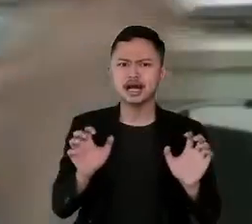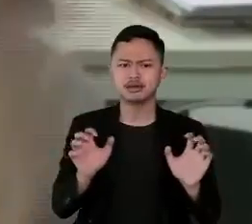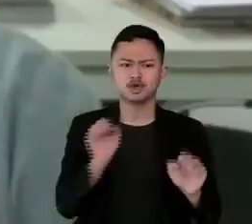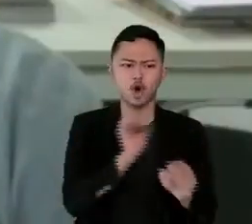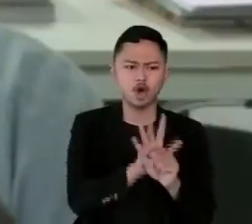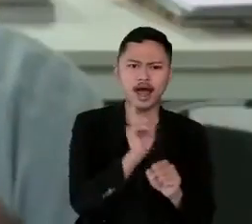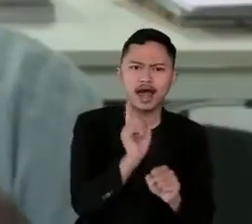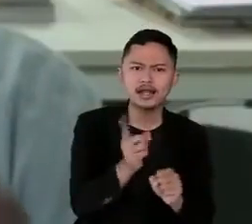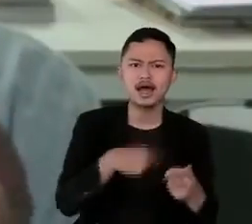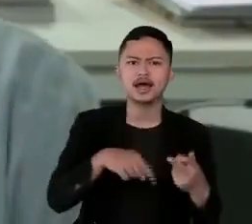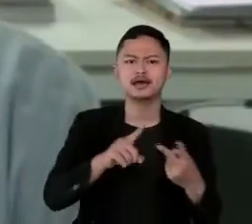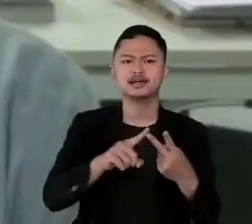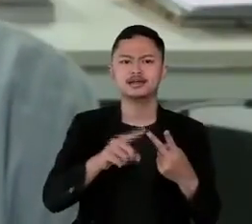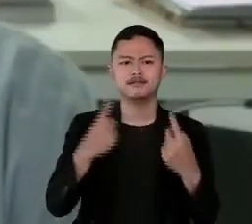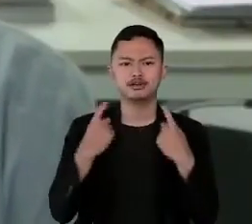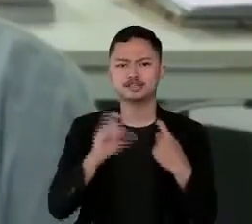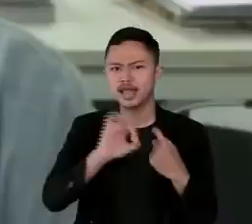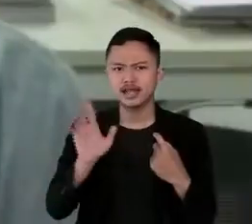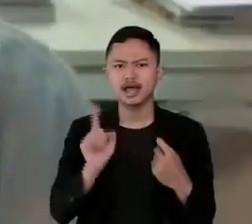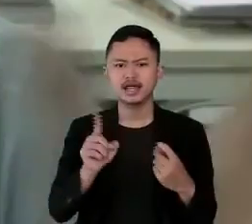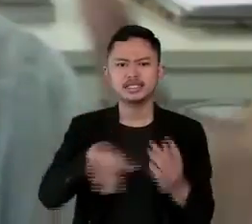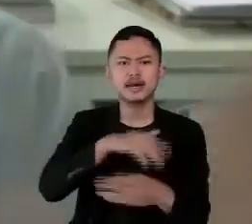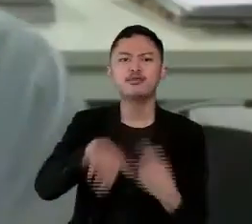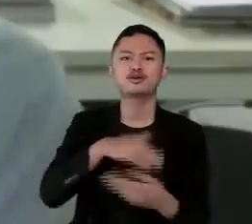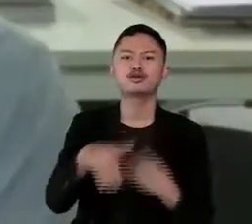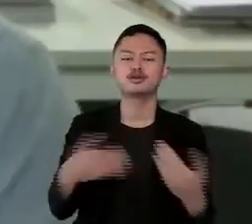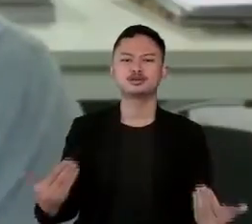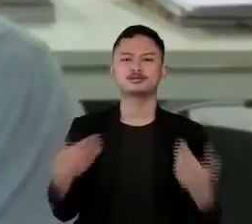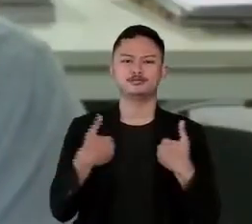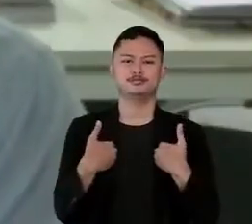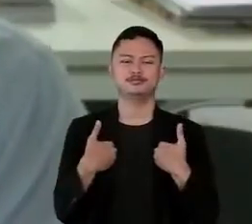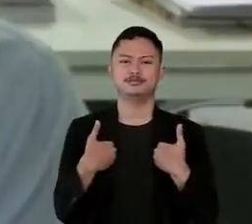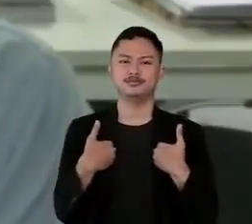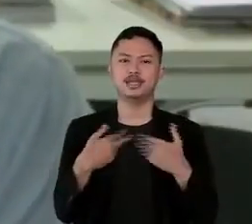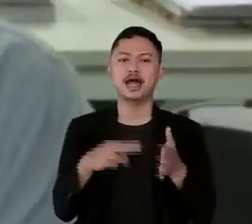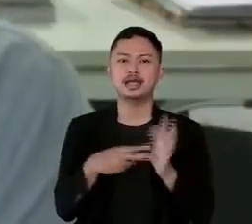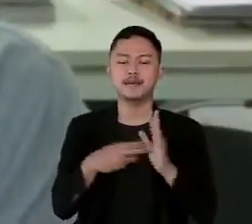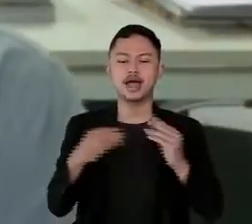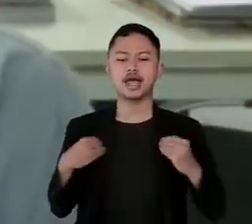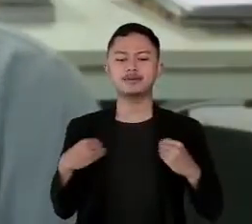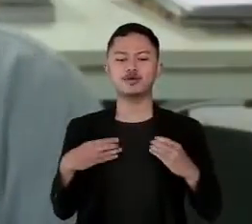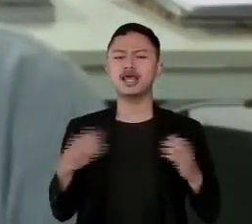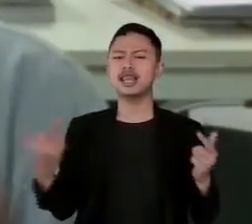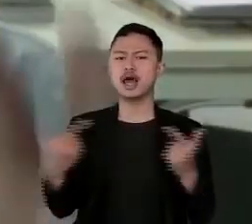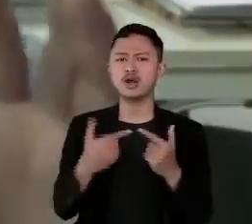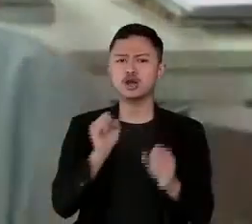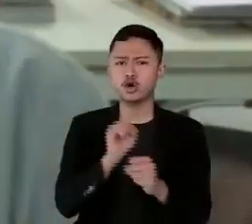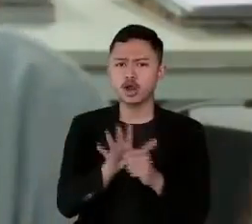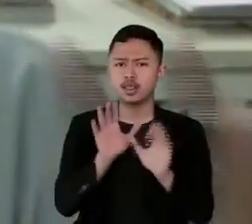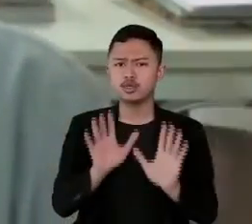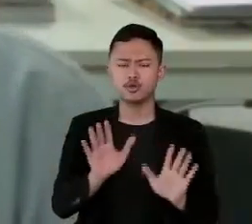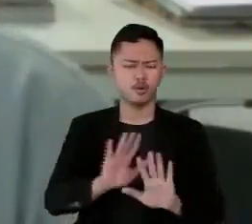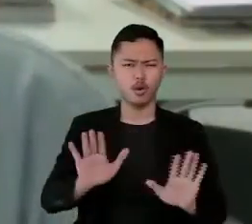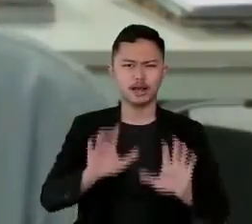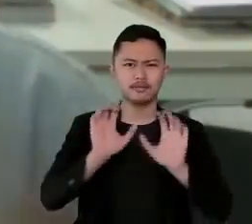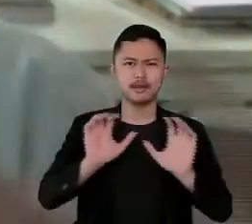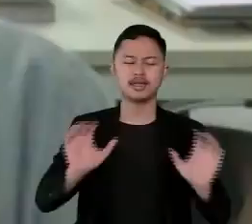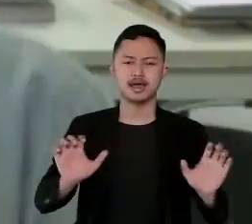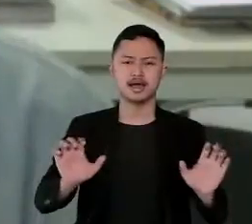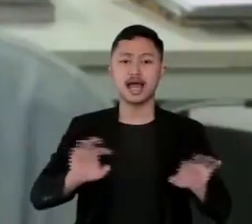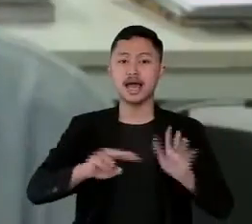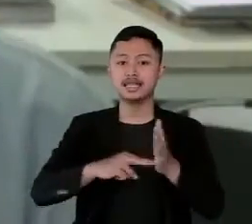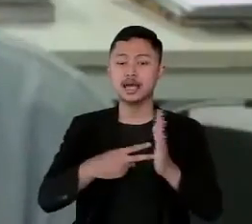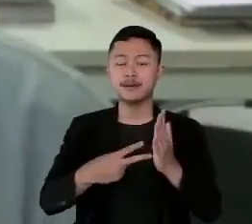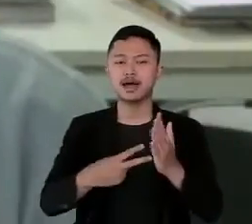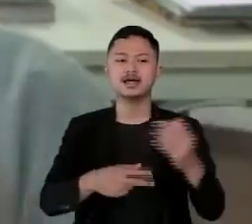1/2 itu berubah tetapi yang lain masih stabil Hai maka efektif vaksin bertindak